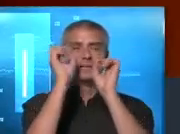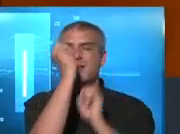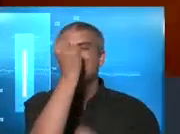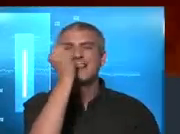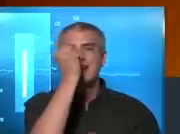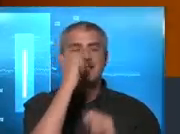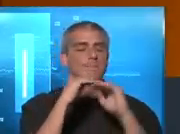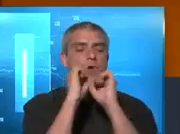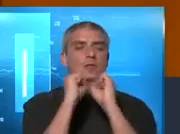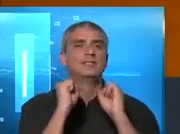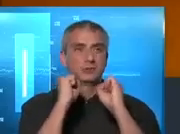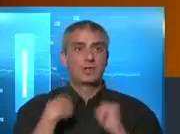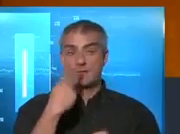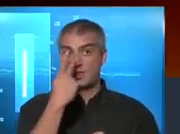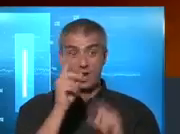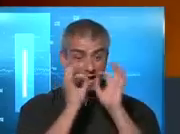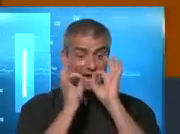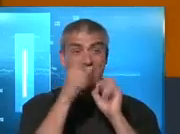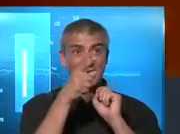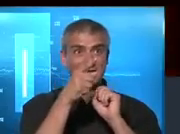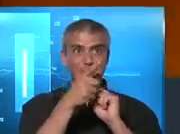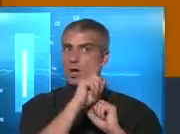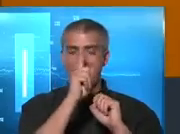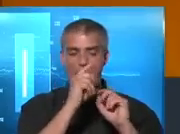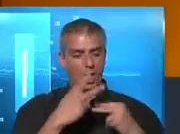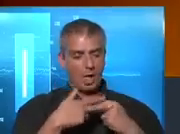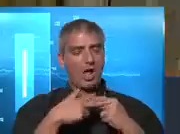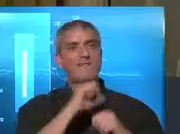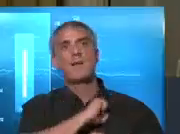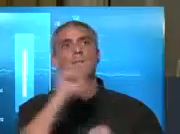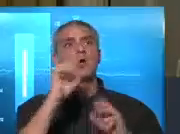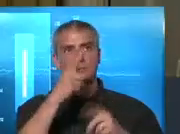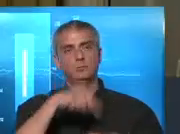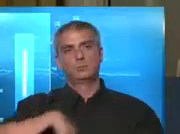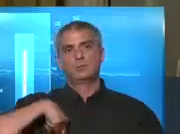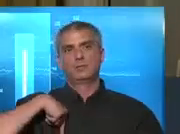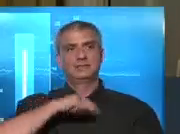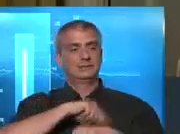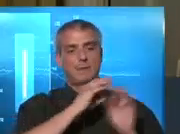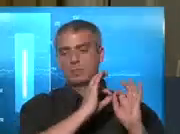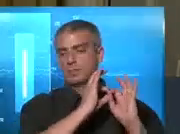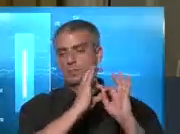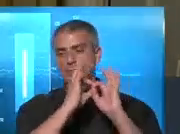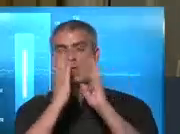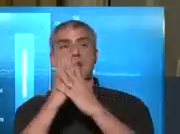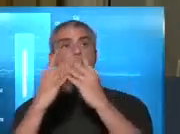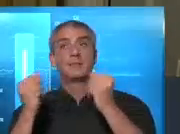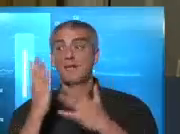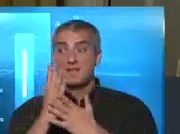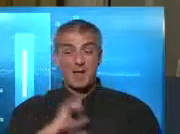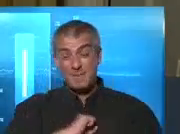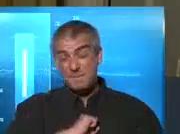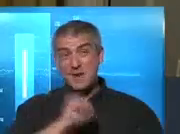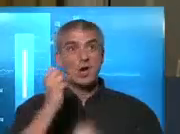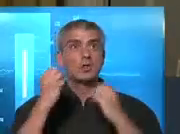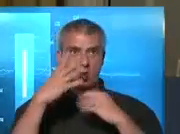זהירים, יסודיים. אנחנו רואים שאותו חלקיק, כשהוא לא נע קרוב למהירות האור, לוקח לו זמן מסוים להתפרק, ושהוא נע קרוב